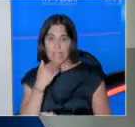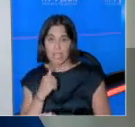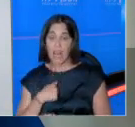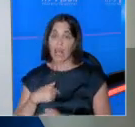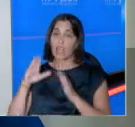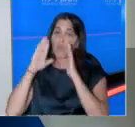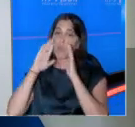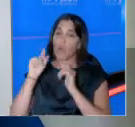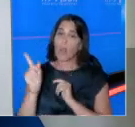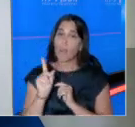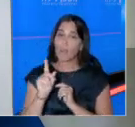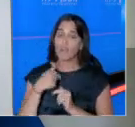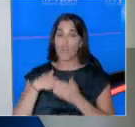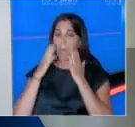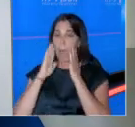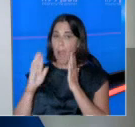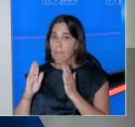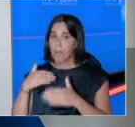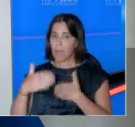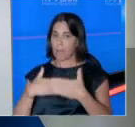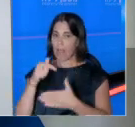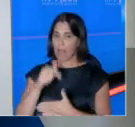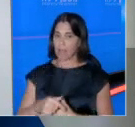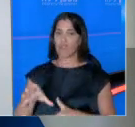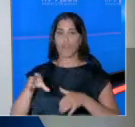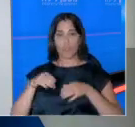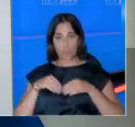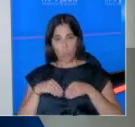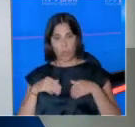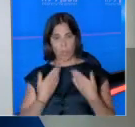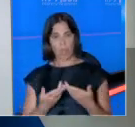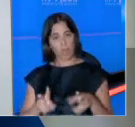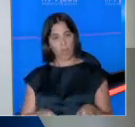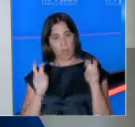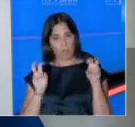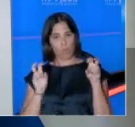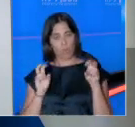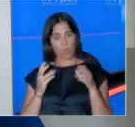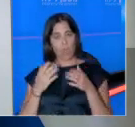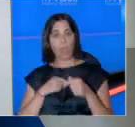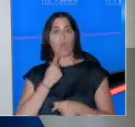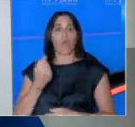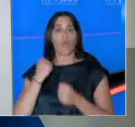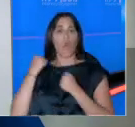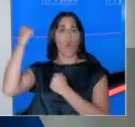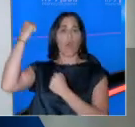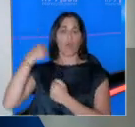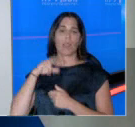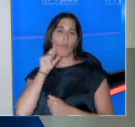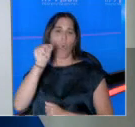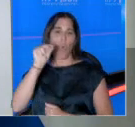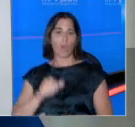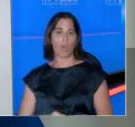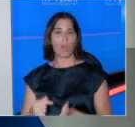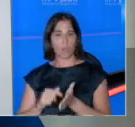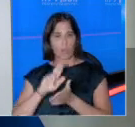אני קורא לאלה מכם שמאמינים במהלך, שמוכנים לתת לו צ'אנס, הרימו את קולכם, דברו.